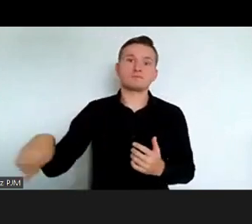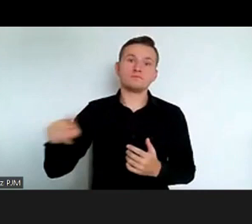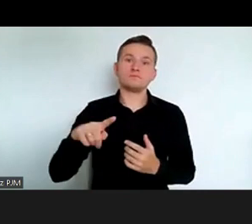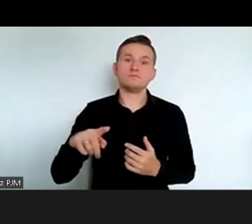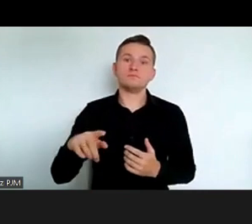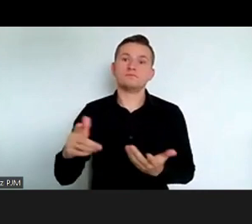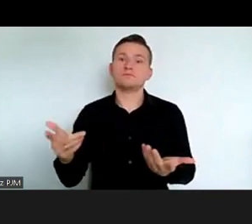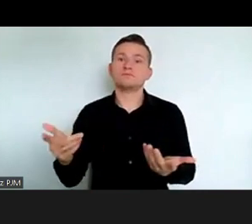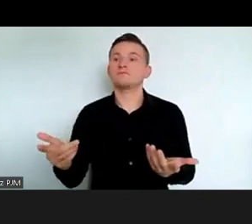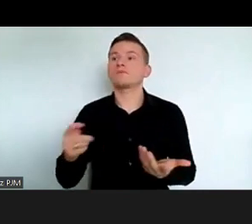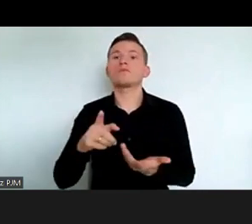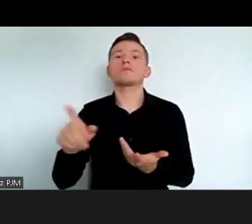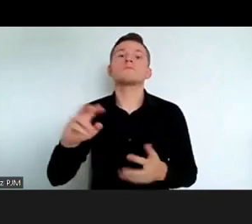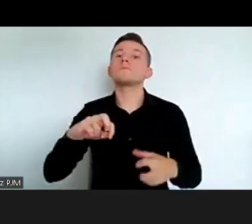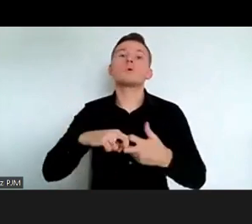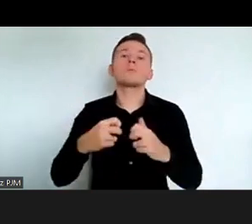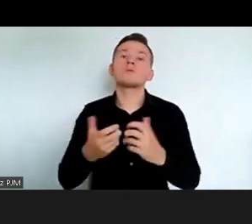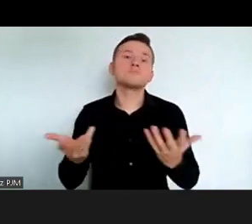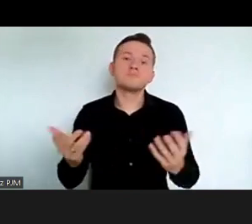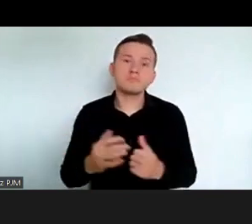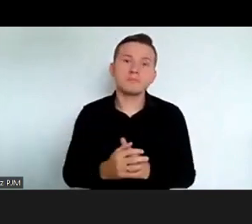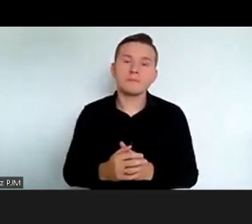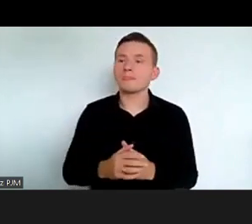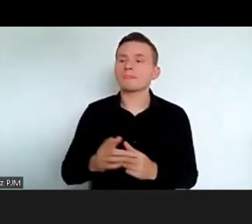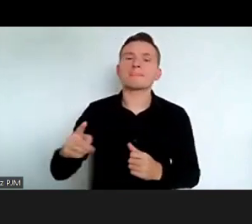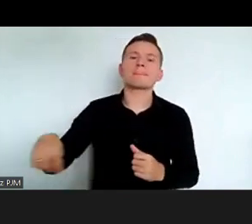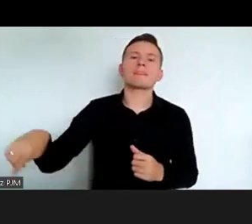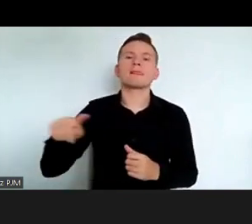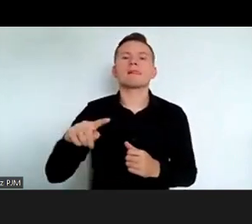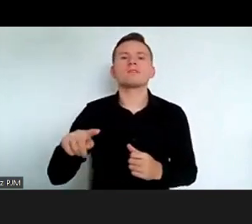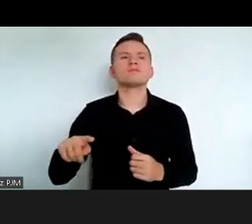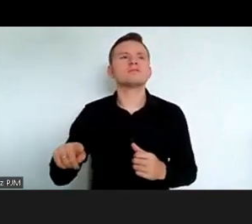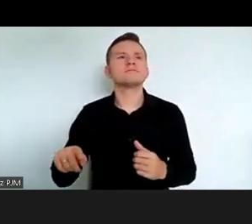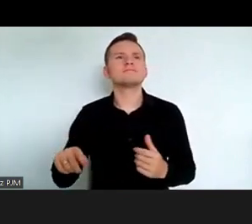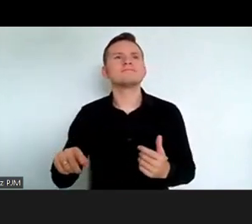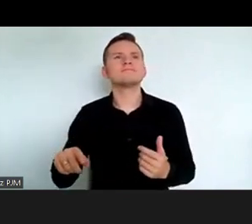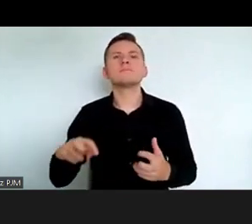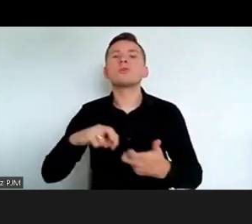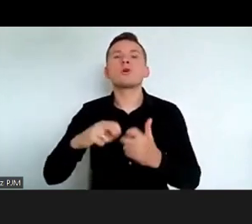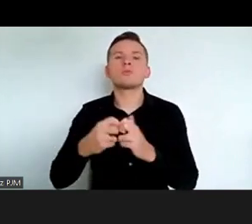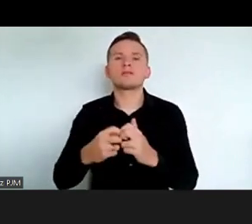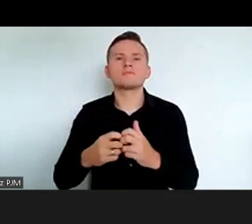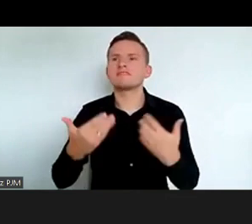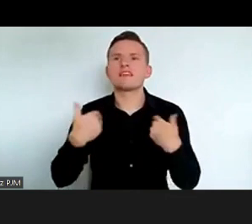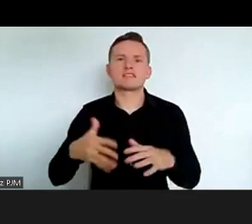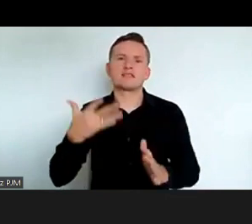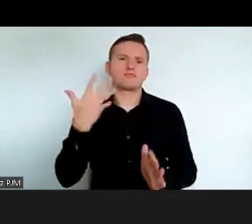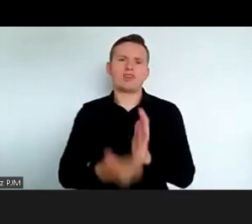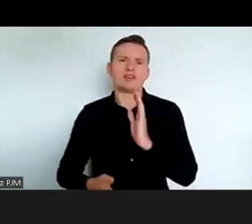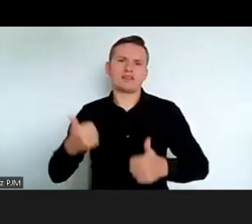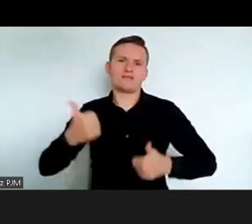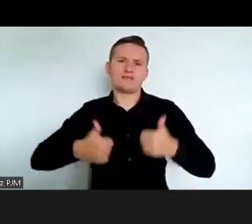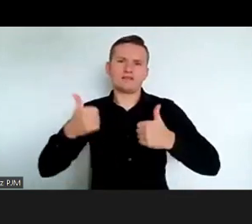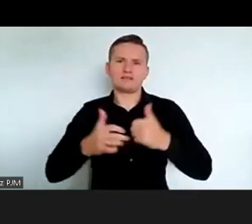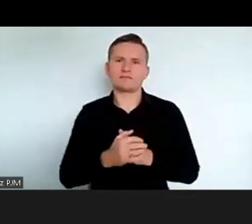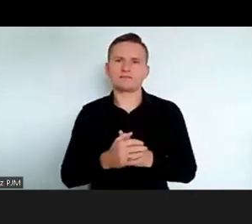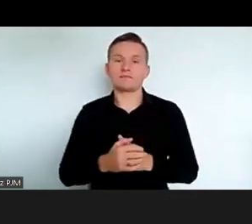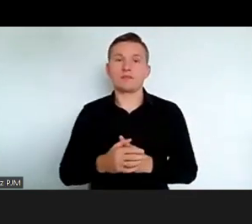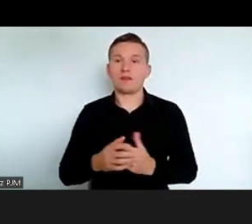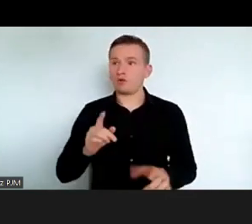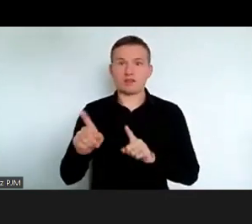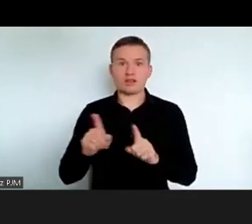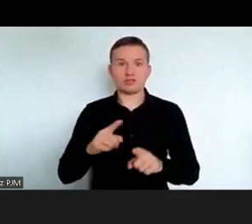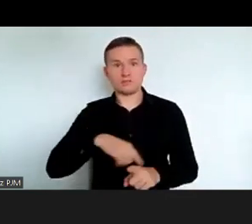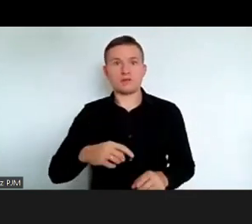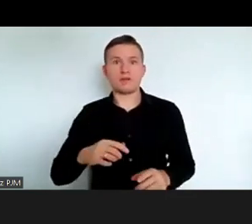mieć oni problem? Oni przede wszystkim mają problem, żeby nie przegrywać w rywalizacji. To nie jest tak, że tej rywalizacji wtedy unikamy i